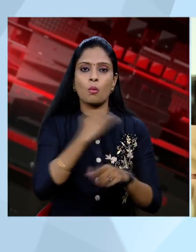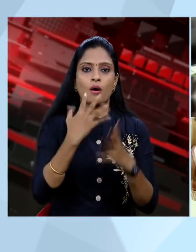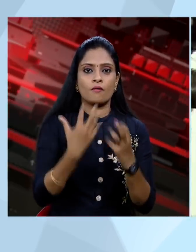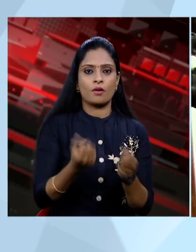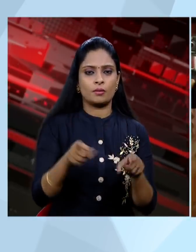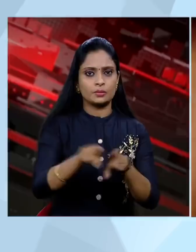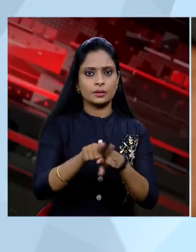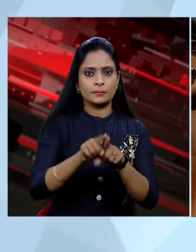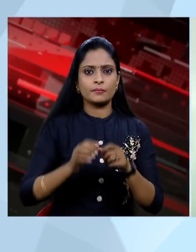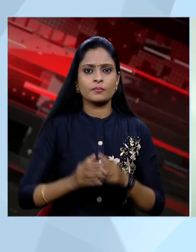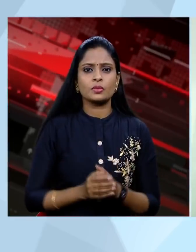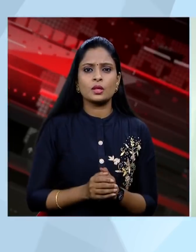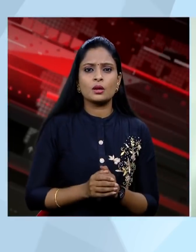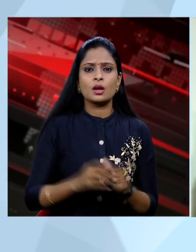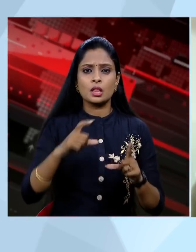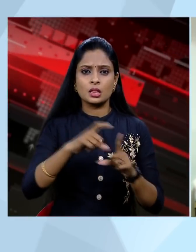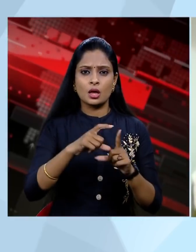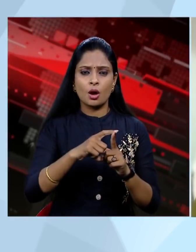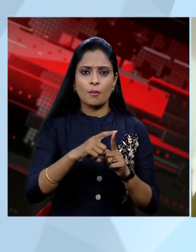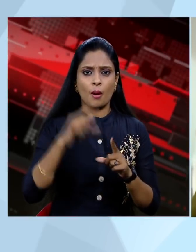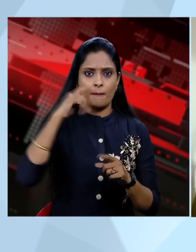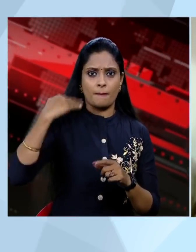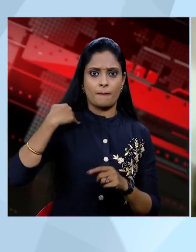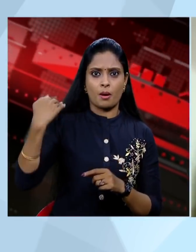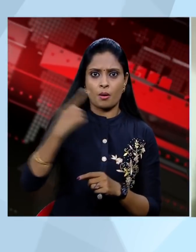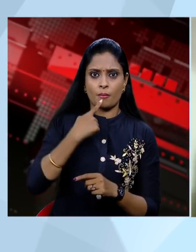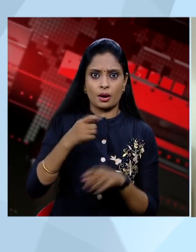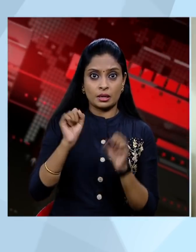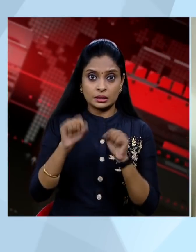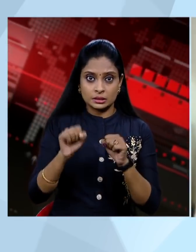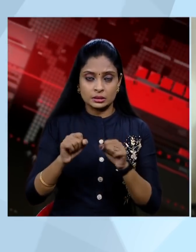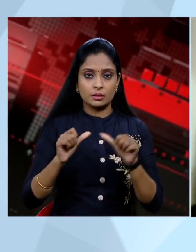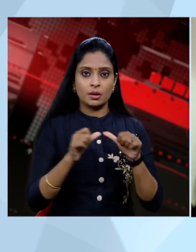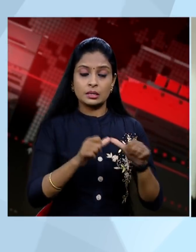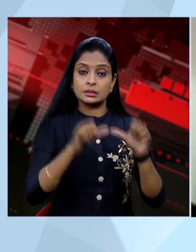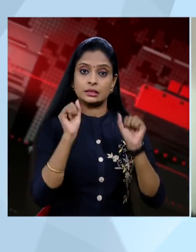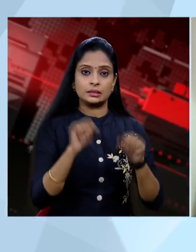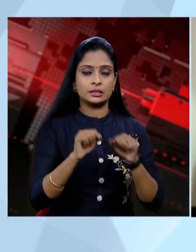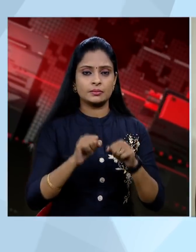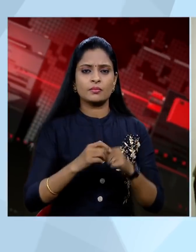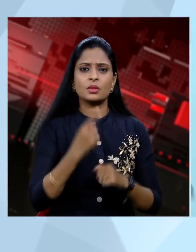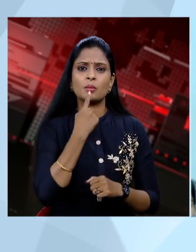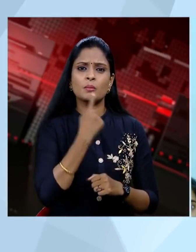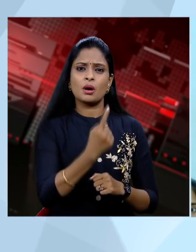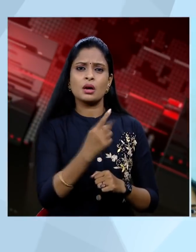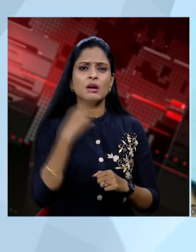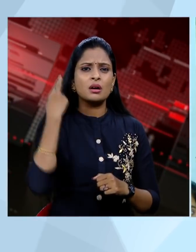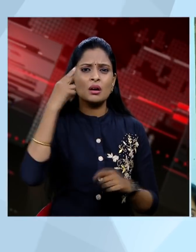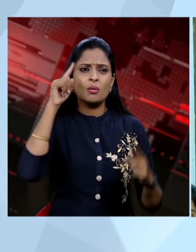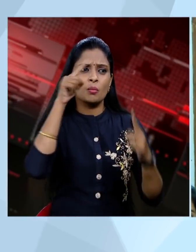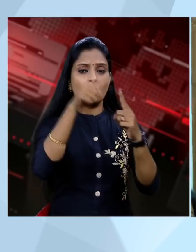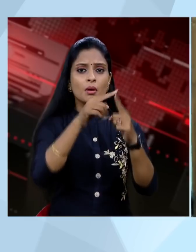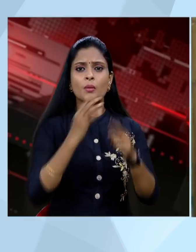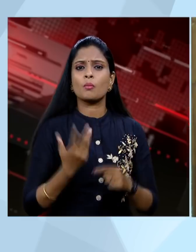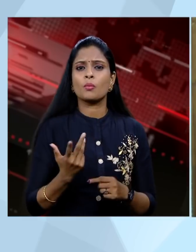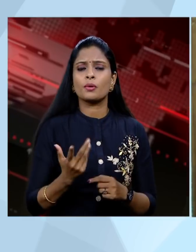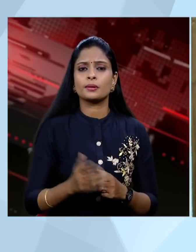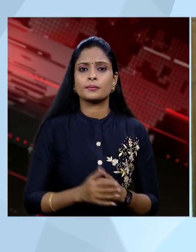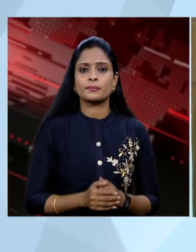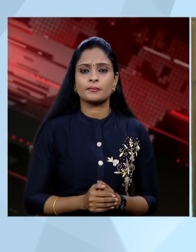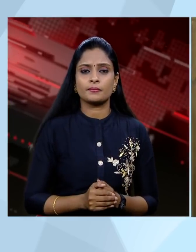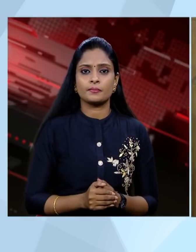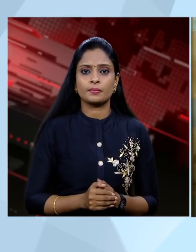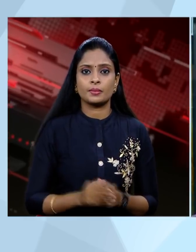അതല്ലേ ദിലീപ് അനൂപിന് കൊടുക്കുന്ന നിർദ്ദേശം അല്ലേ? അതെ അതെ, ദിലീപ് അനൂപിന് കൊടുക്കുന്ന നിർദ്ദേശമാണ്. എന്താ ഇങ്ങനെ പറയുന്നതിനെ കൊണ്ട് എന്താ ഉദ്ദേശിക്കുന്നത്? ഇത്